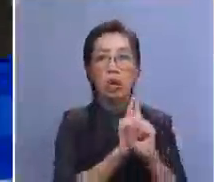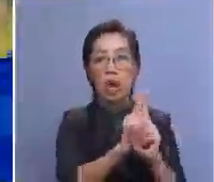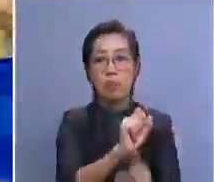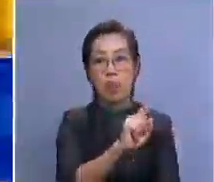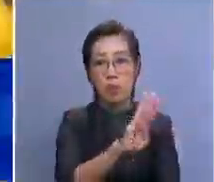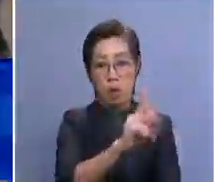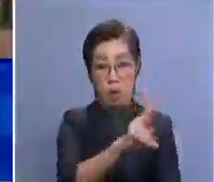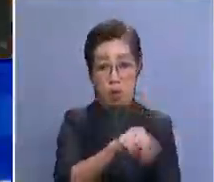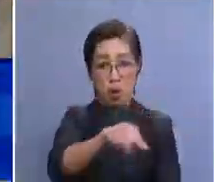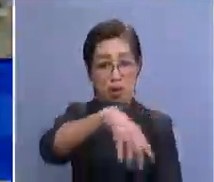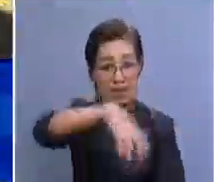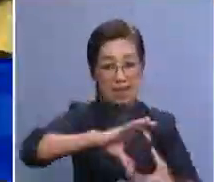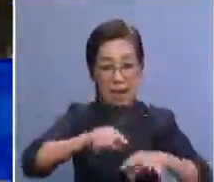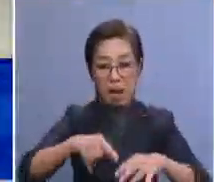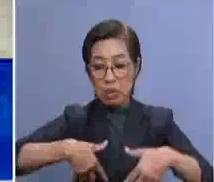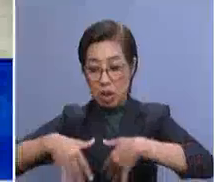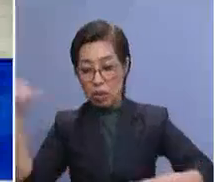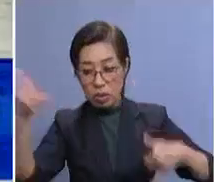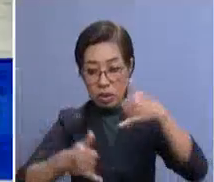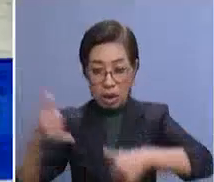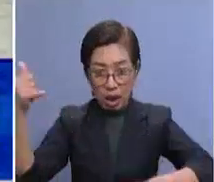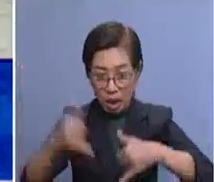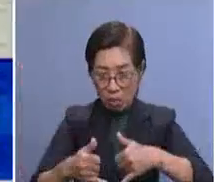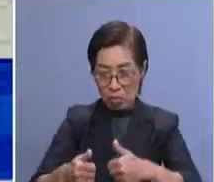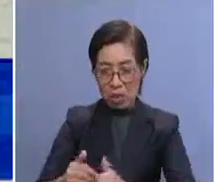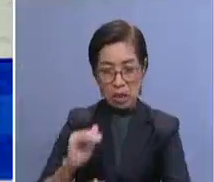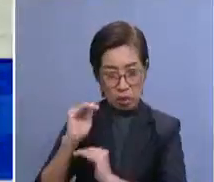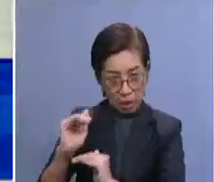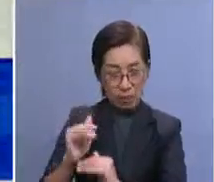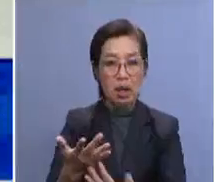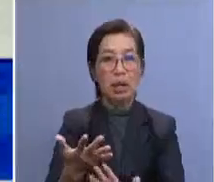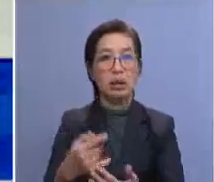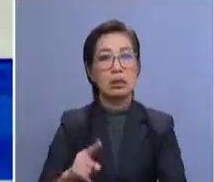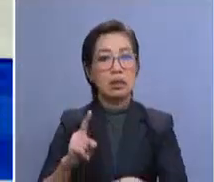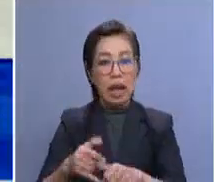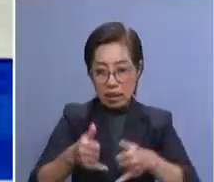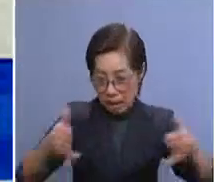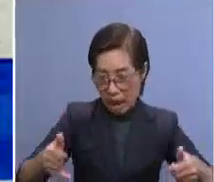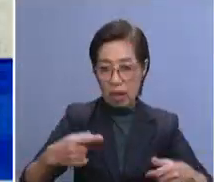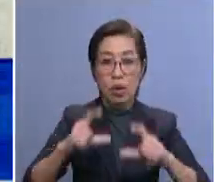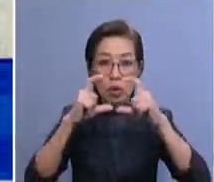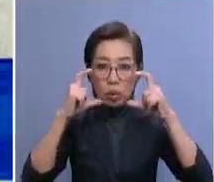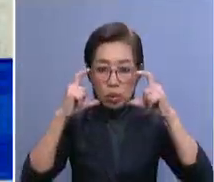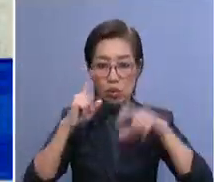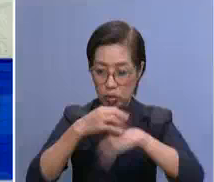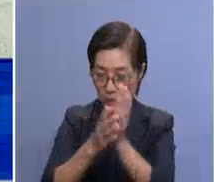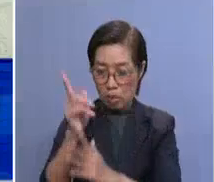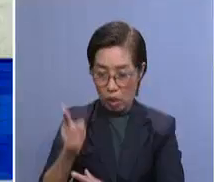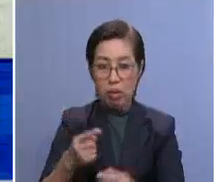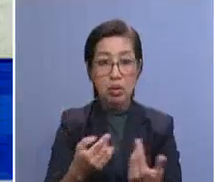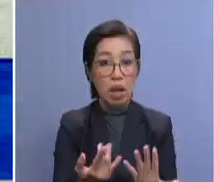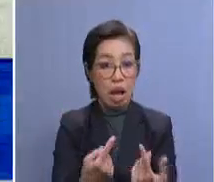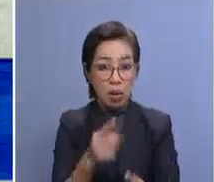ผู้ชมและการเว้นระยะห่างร้องเชิญชวนให้ประชาชนร่วมใส่หน้ากากอนามัยอย่างเคร่งครัดนะครับแต่หากภายใน 2-3วันนี้ยอดผู้ติด